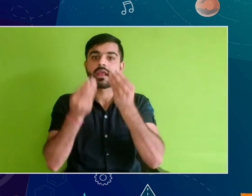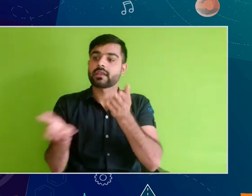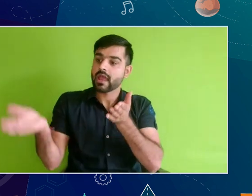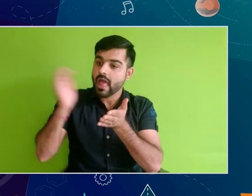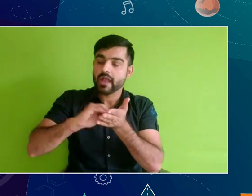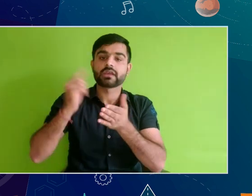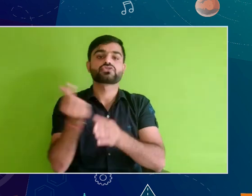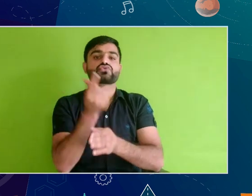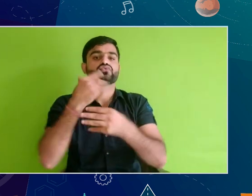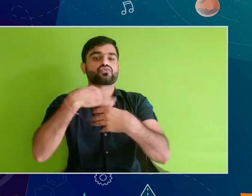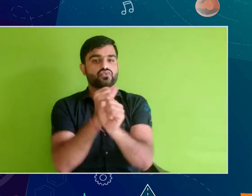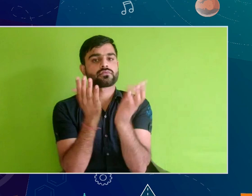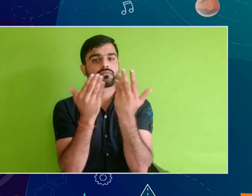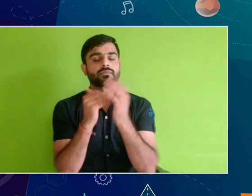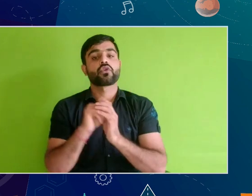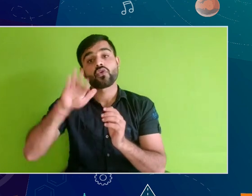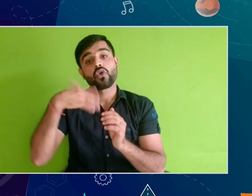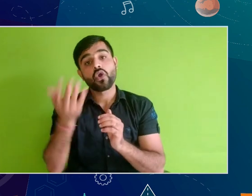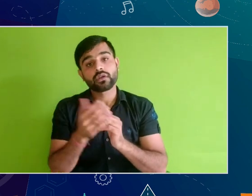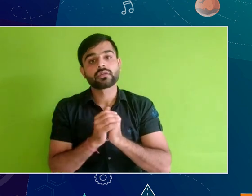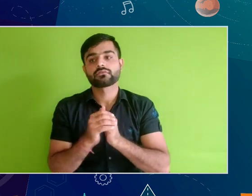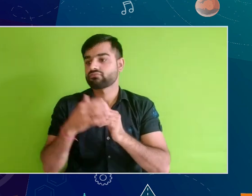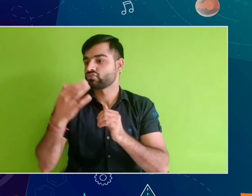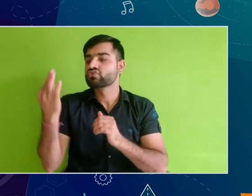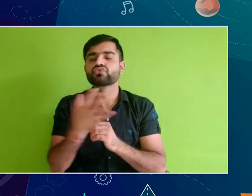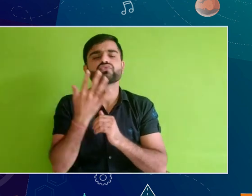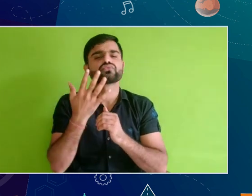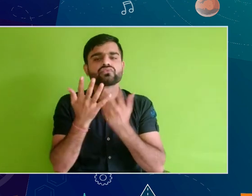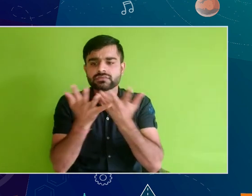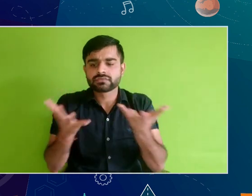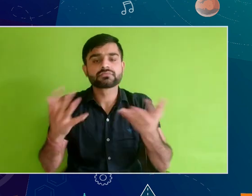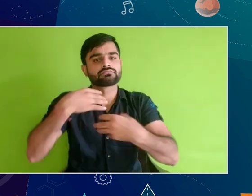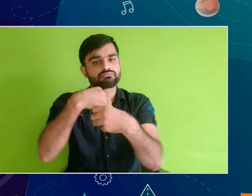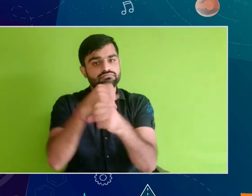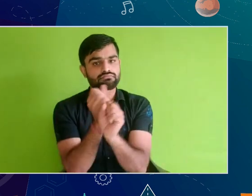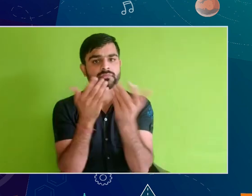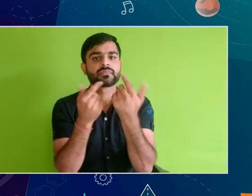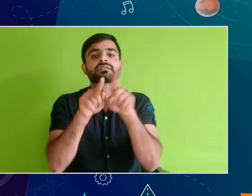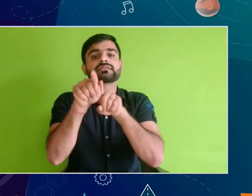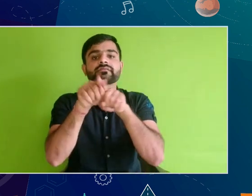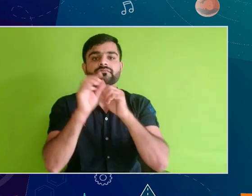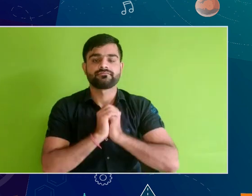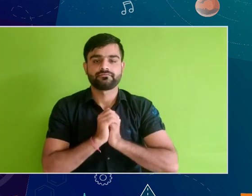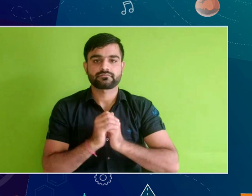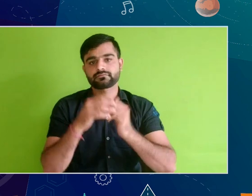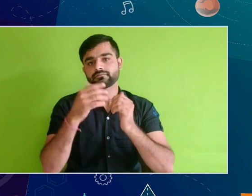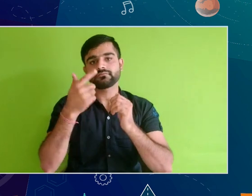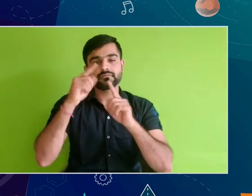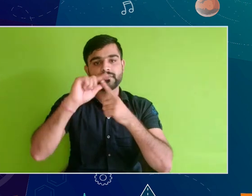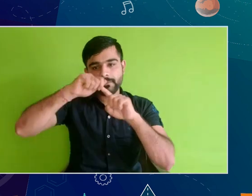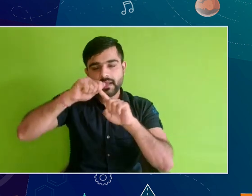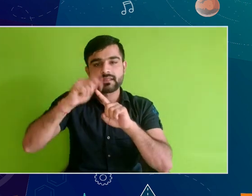हैं और उससे किस तरीके से नई नई चीजें बना सकते हैं। जैसे हम पेंसिल, बच्चे नॉर्मली